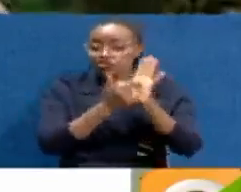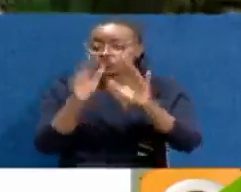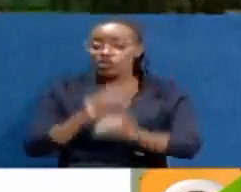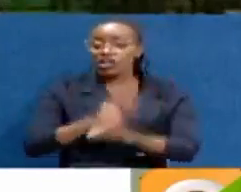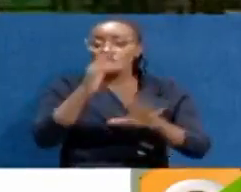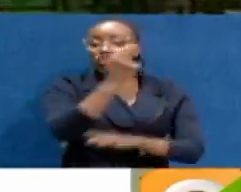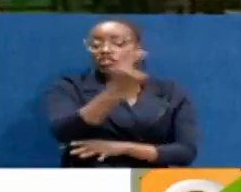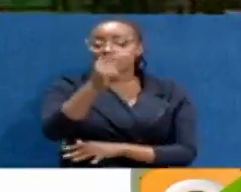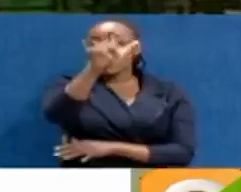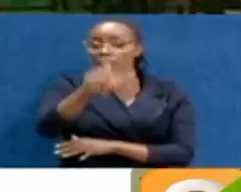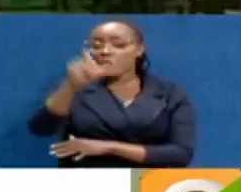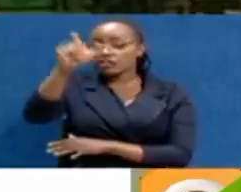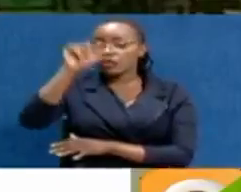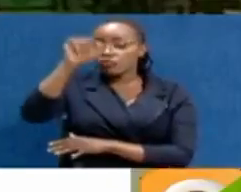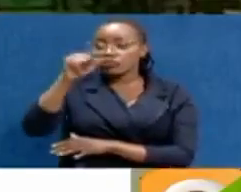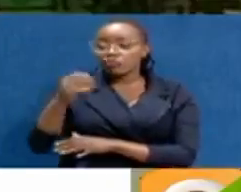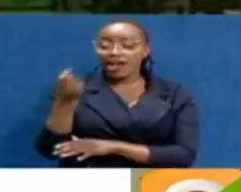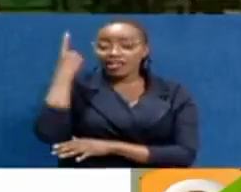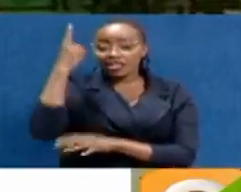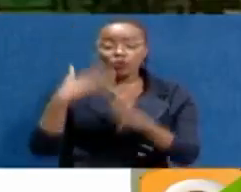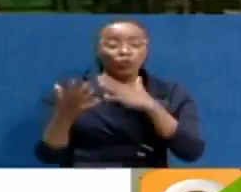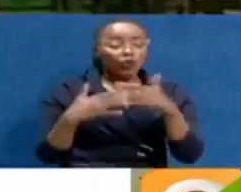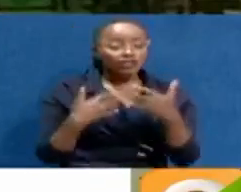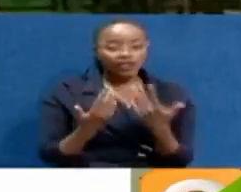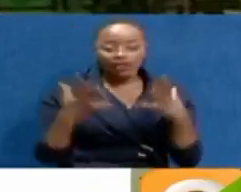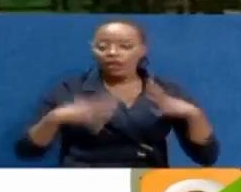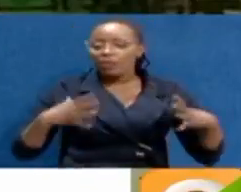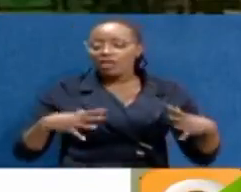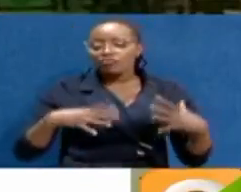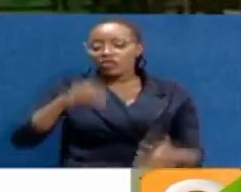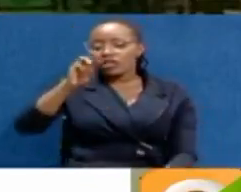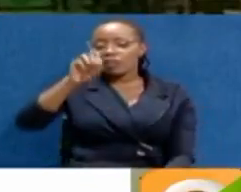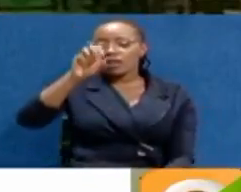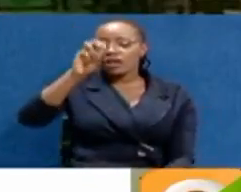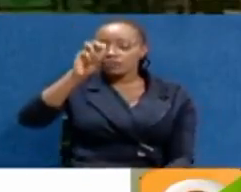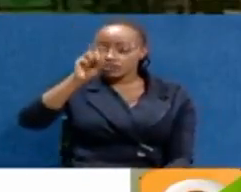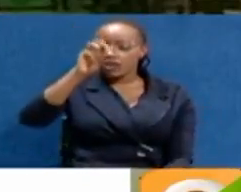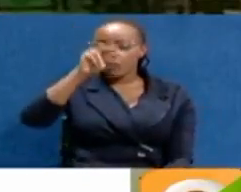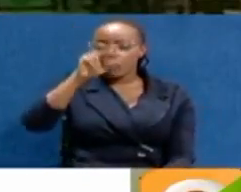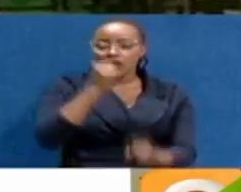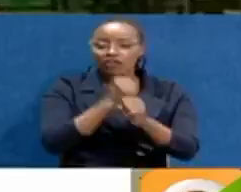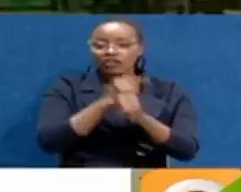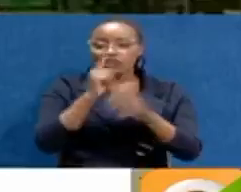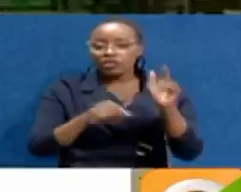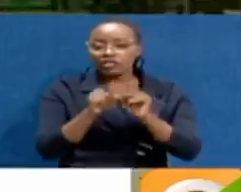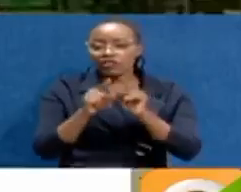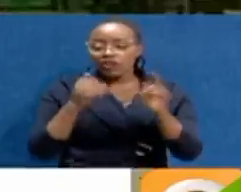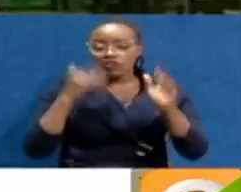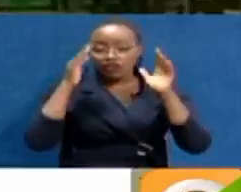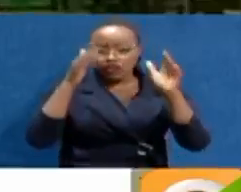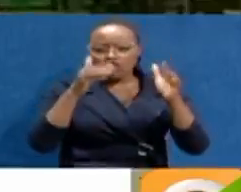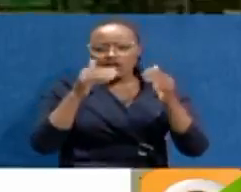wazi kwa kila mmoja kuweza kufahamu ni kipi ambacho wakazi wa Msambweni wameweza kufanya, na kwamba nikiweza kuangalia kwa kiwango